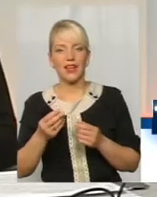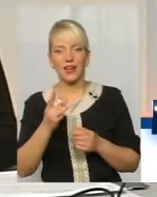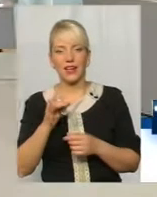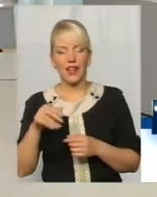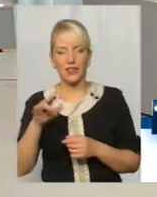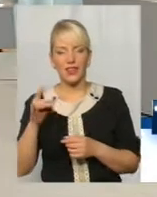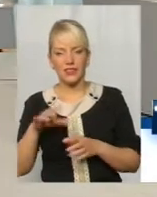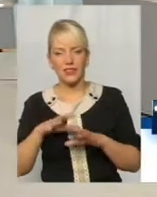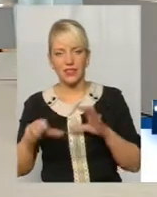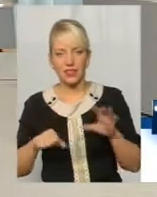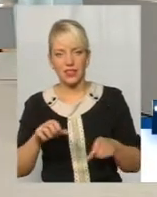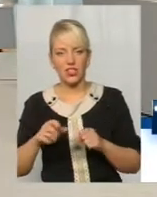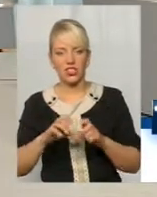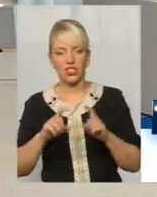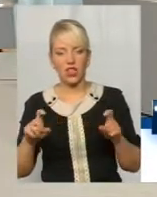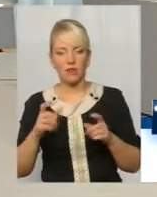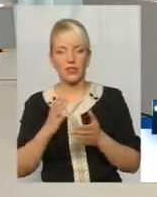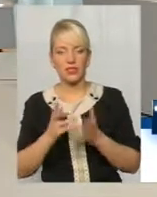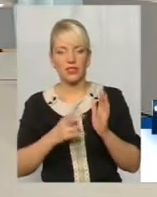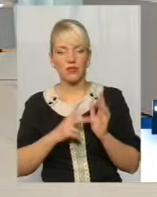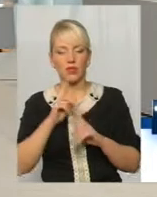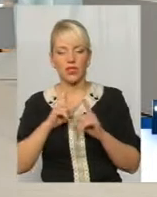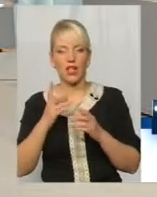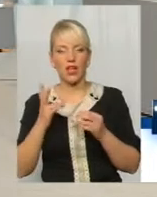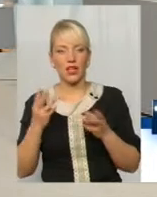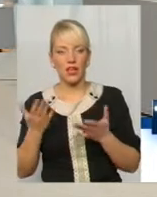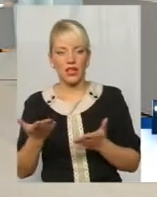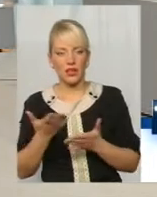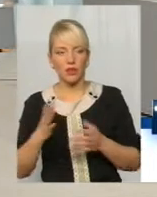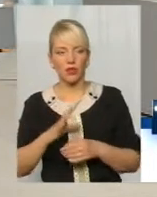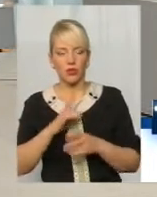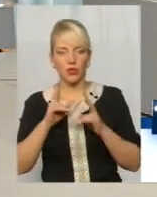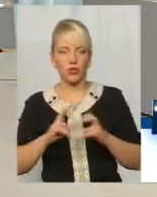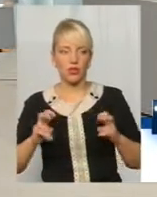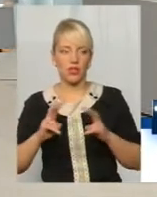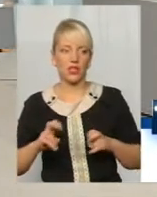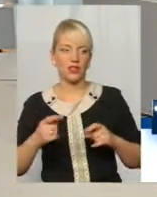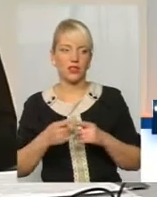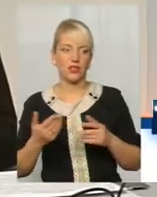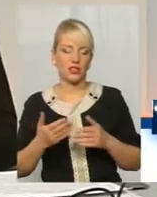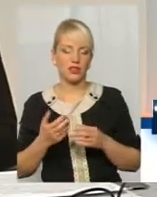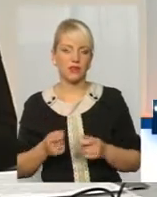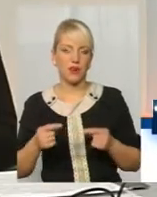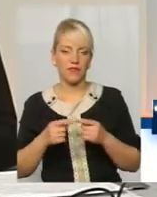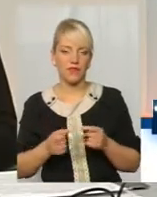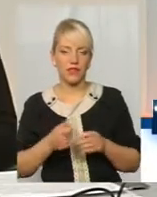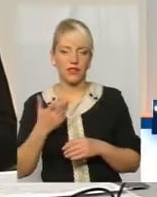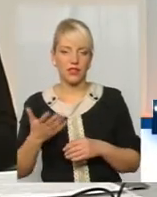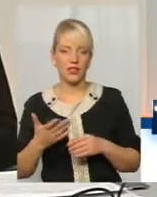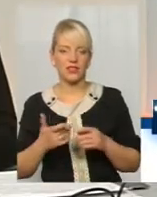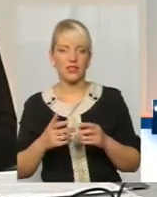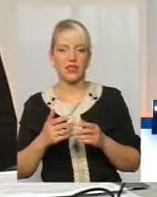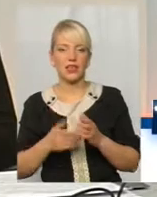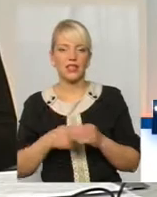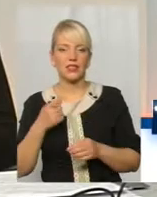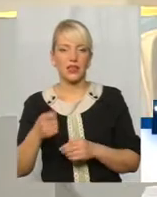7 засідань, на яких були розглянуті певна кількість заяв з даного